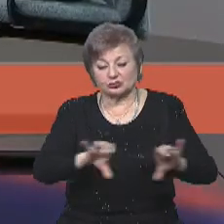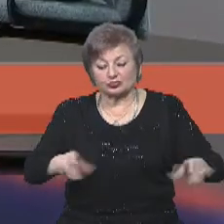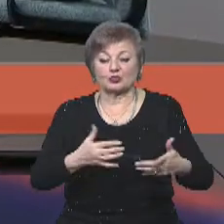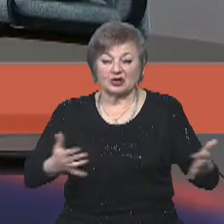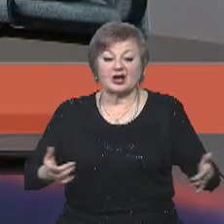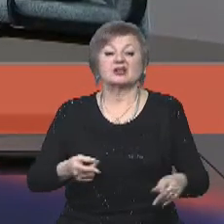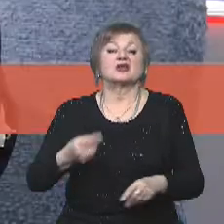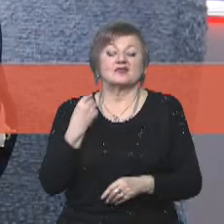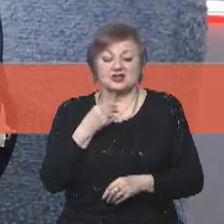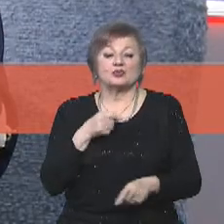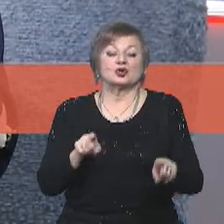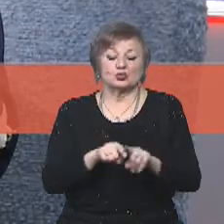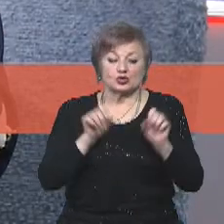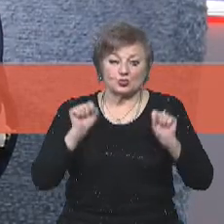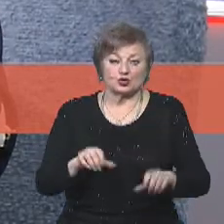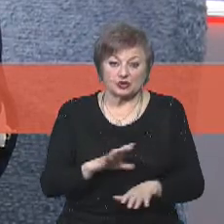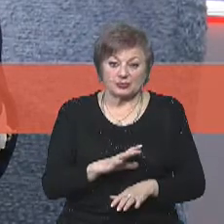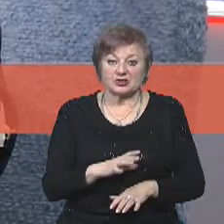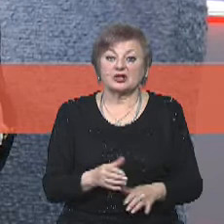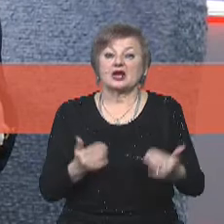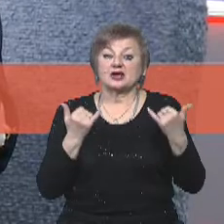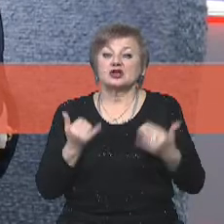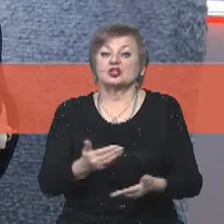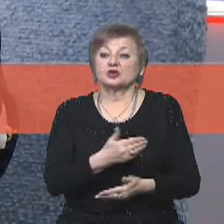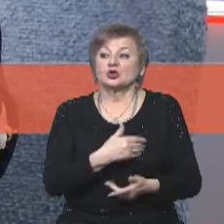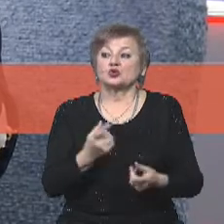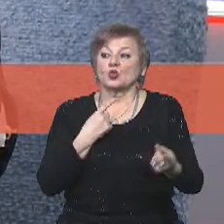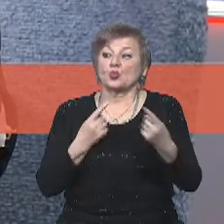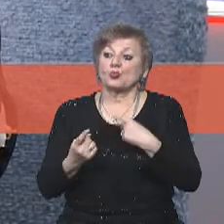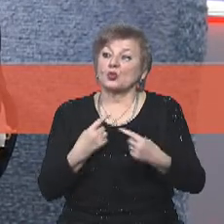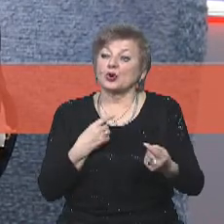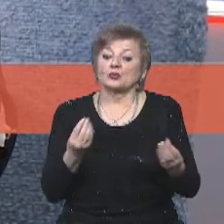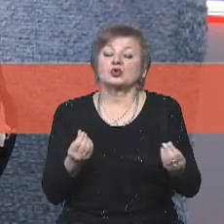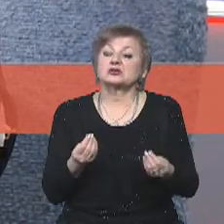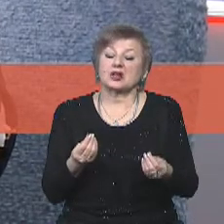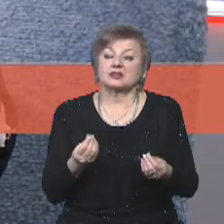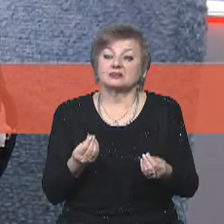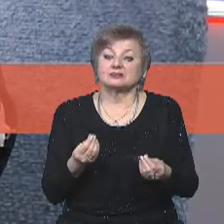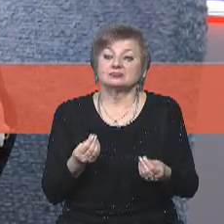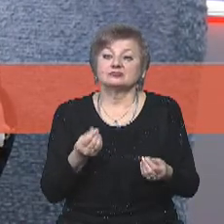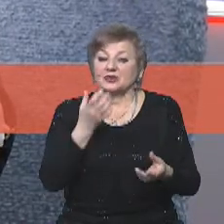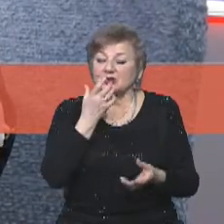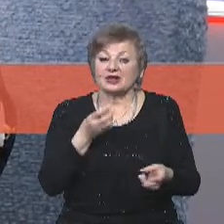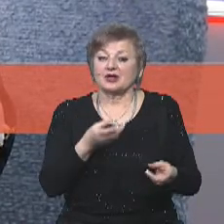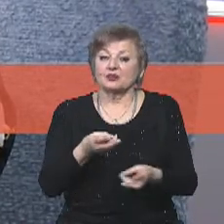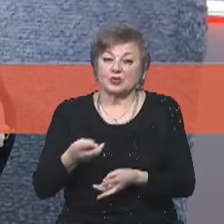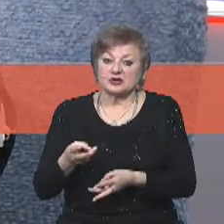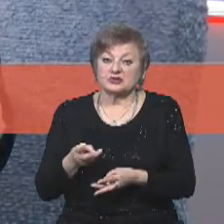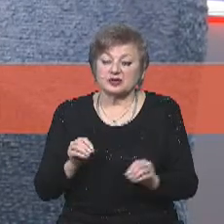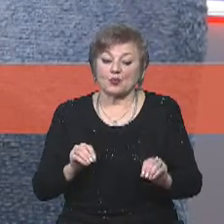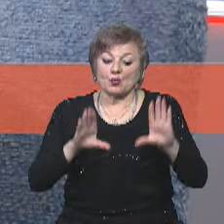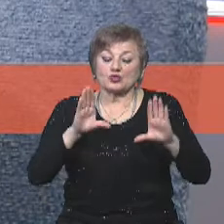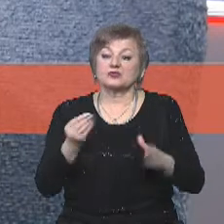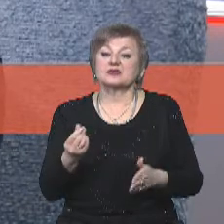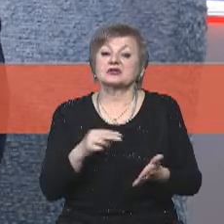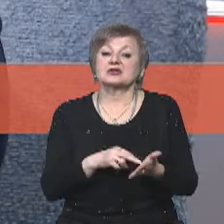и в Запорожье в том числе. Мы про це ще поговоримо. А зараз я хочу поговорити про ціну на опалення. Із підвищенням ціни на газ, от